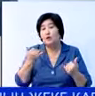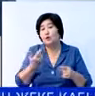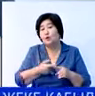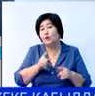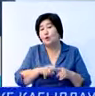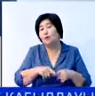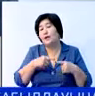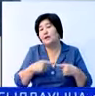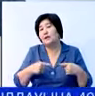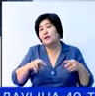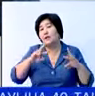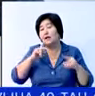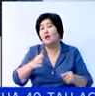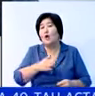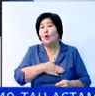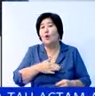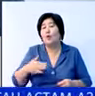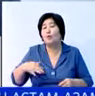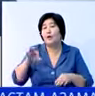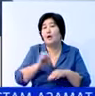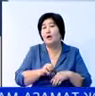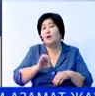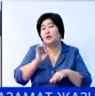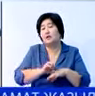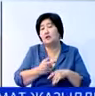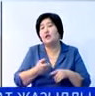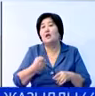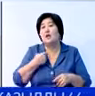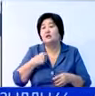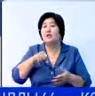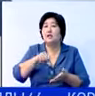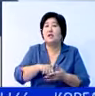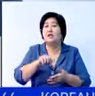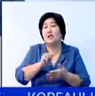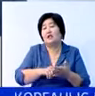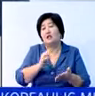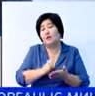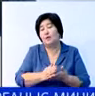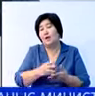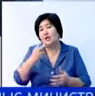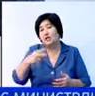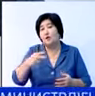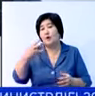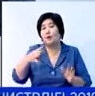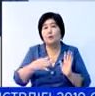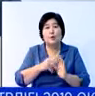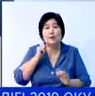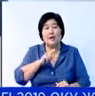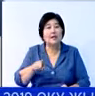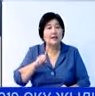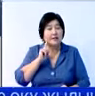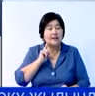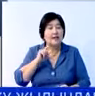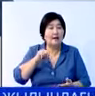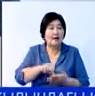өңеш қатерлі ісігі өкпе қатерлі ісігі осы ішімдікті тұтыну салдарынан болады. 20 және 39 жас аралығында жастар